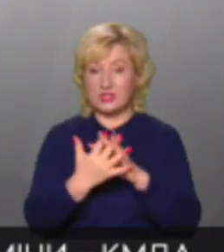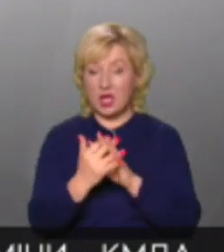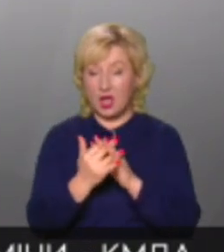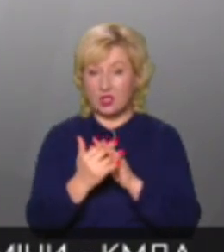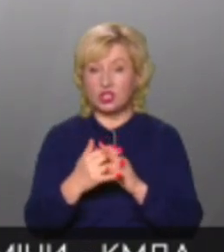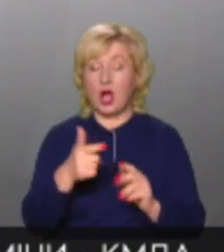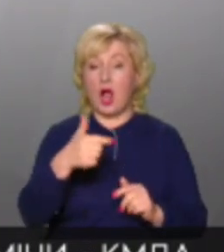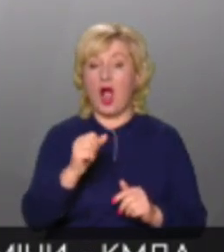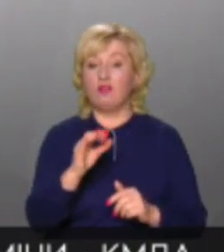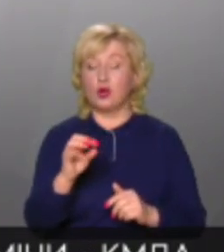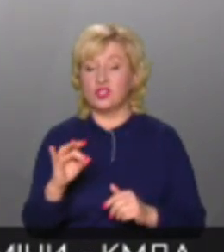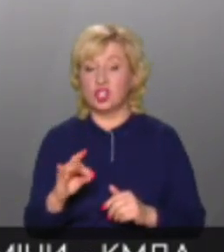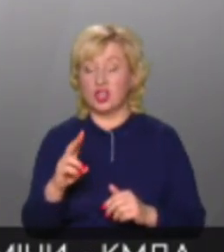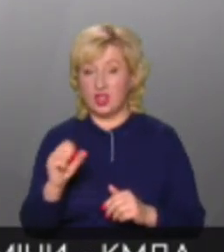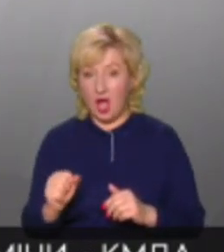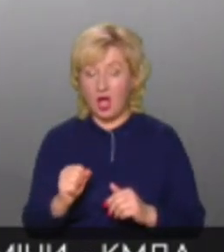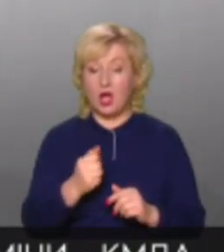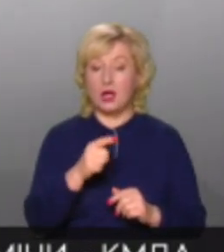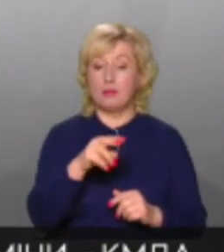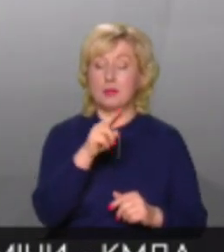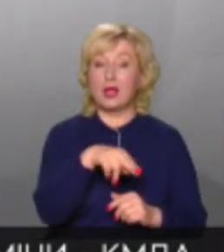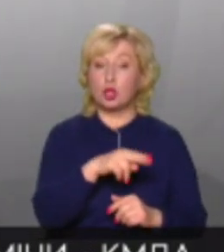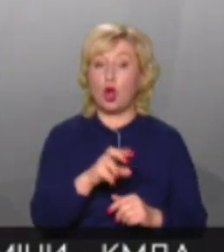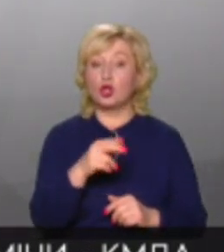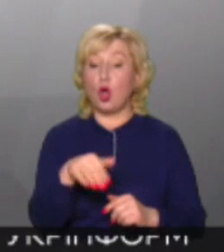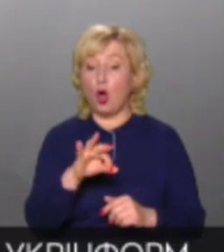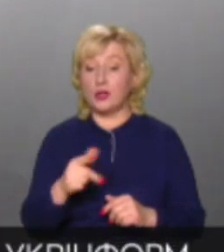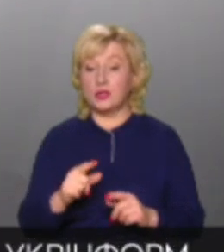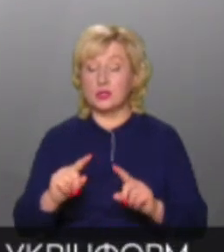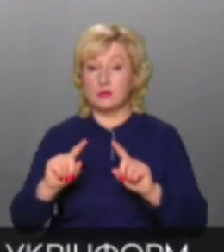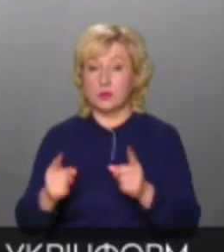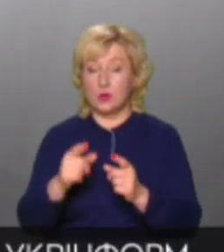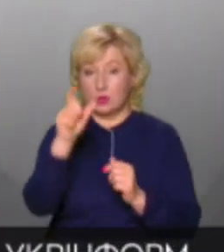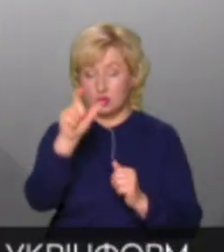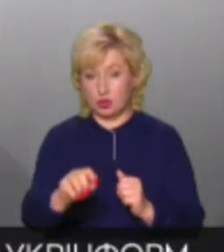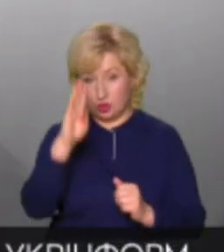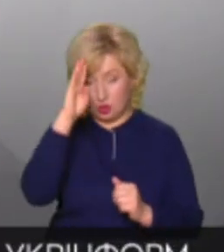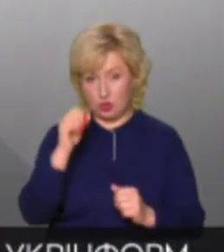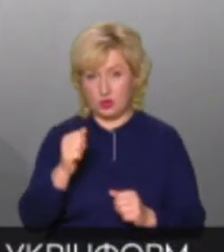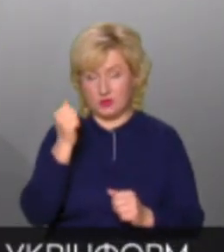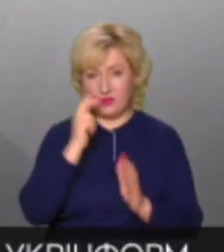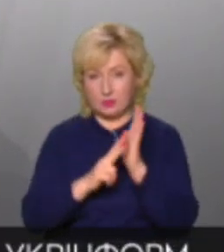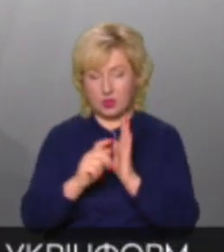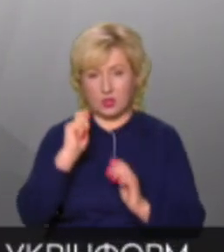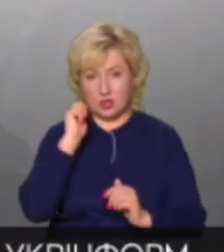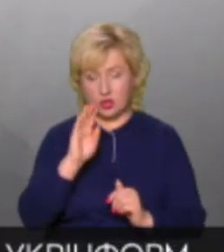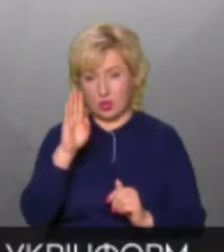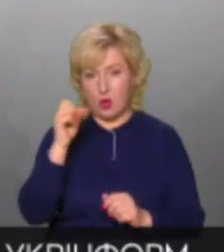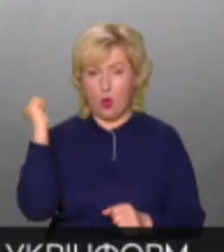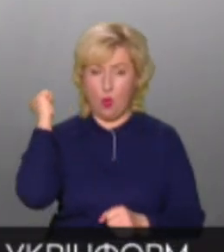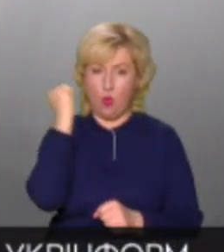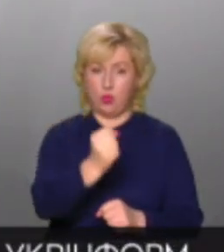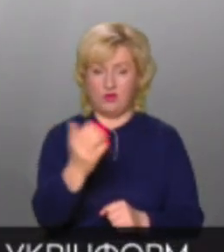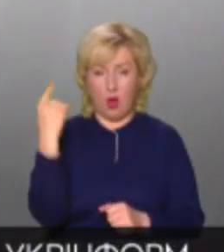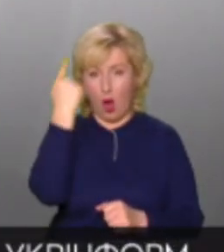Гавронщина Дмитро Дьоготь зупинив беззбройного 70-річного громадянина і вдарив його в обличчя прикладом